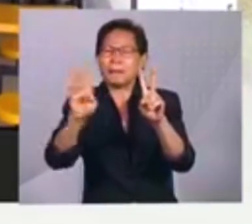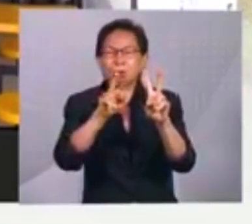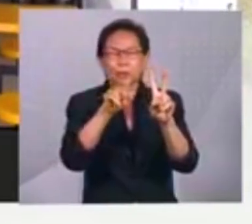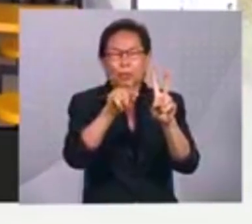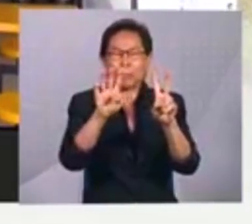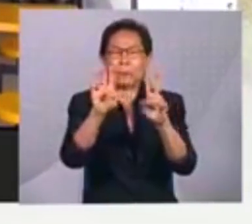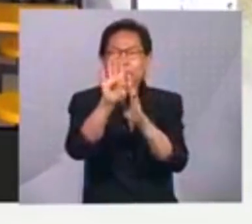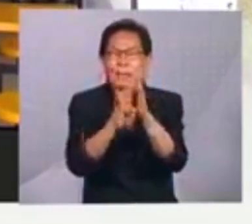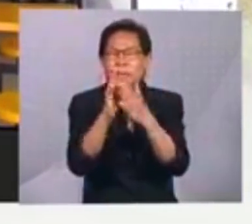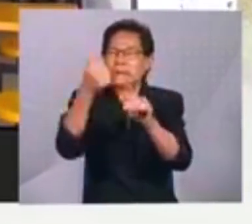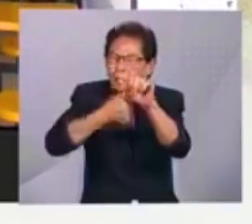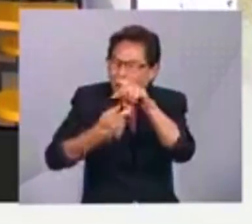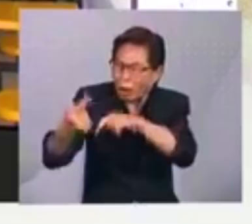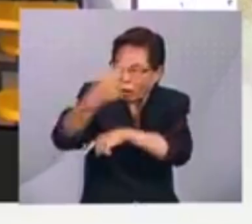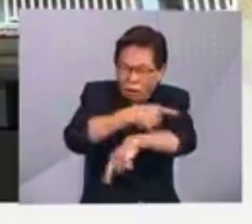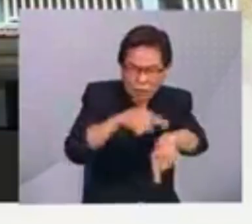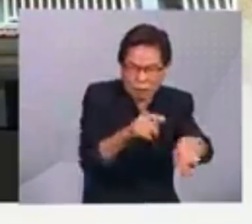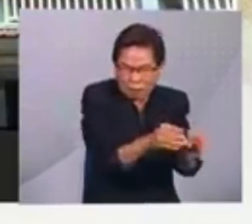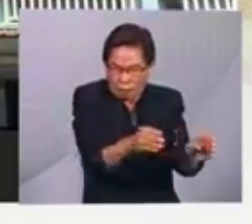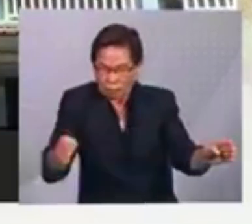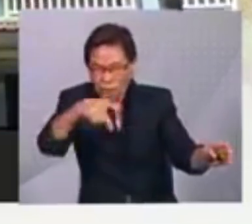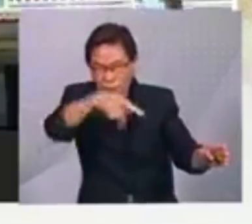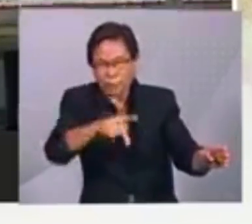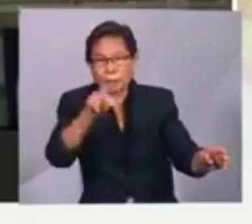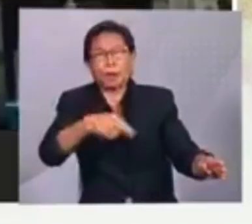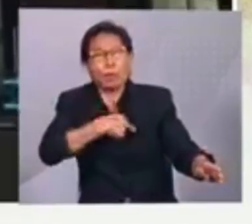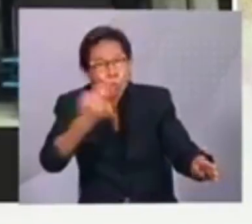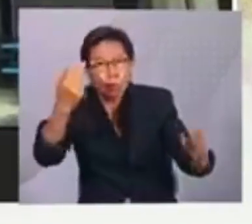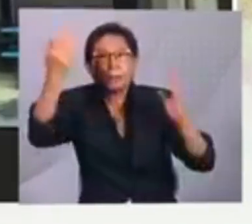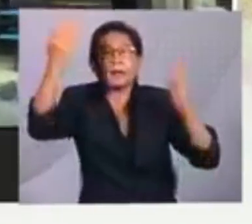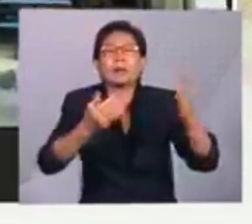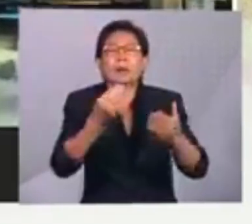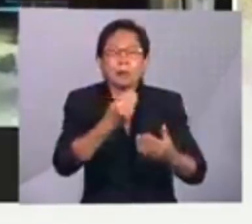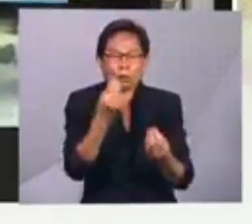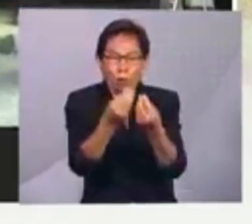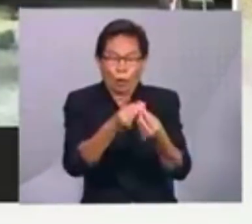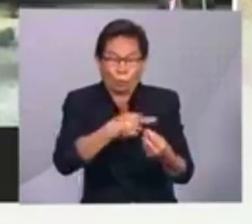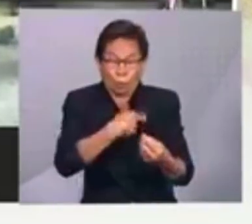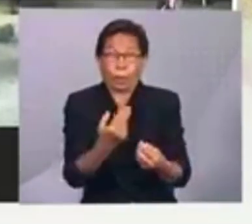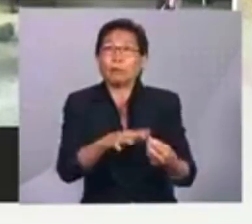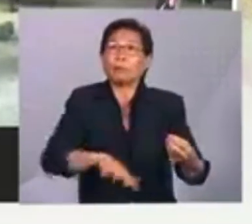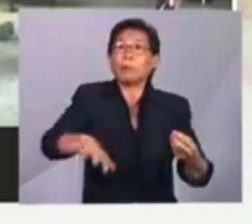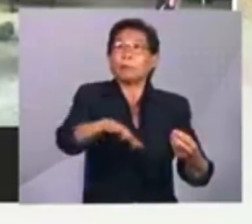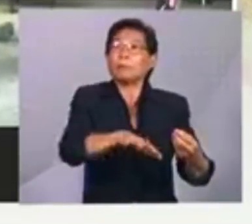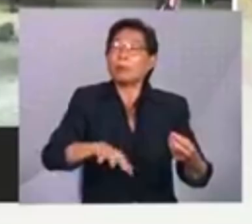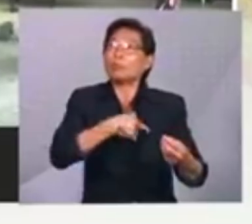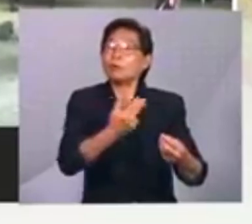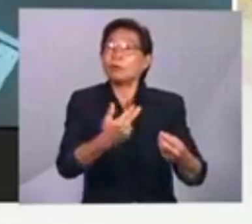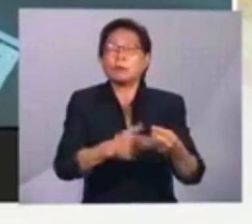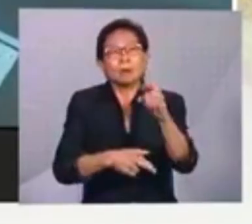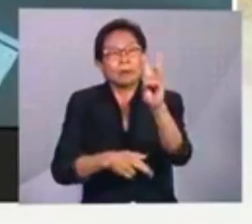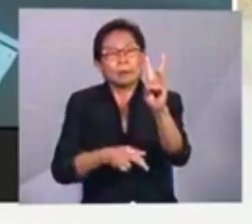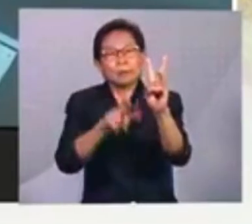setiap hari sepanjang tempoh bikepe jumlah kerugian mustaka ini dianggarkan sekitar